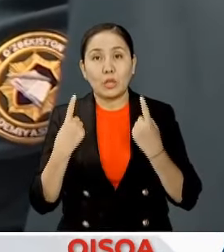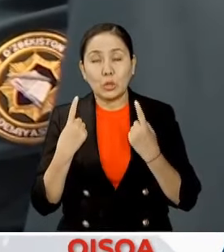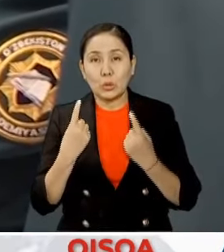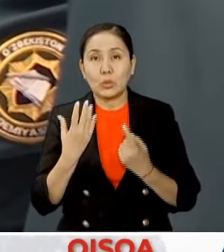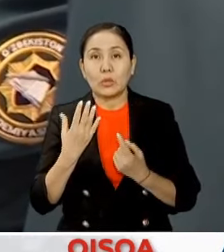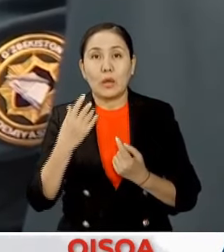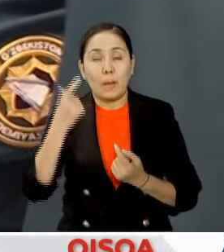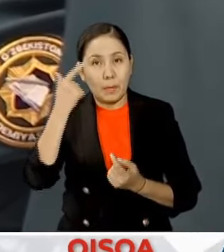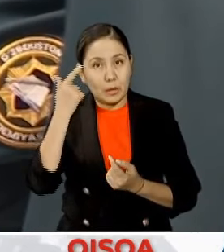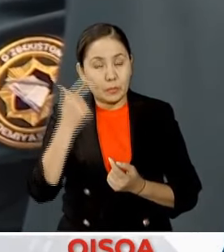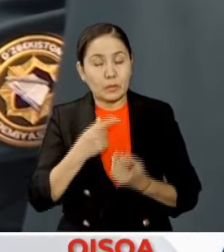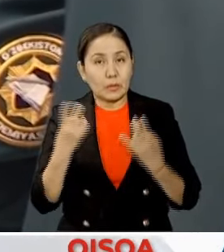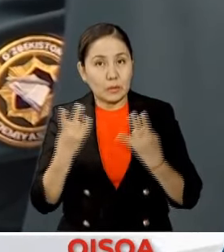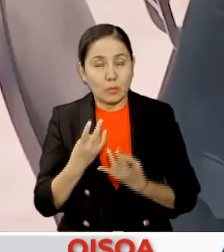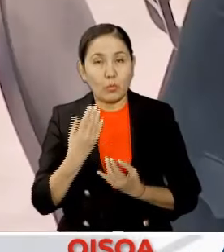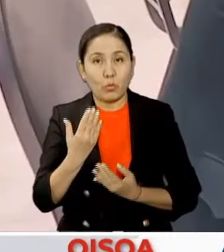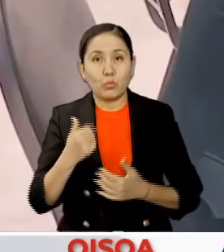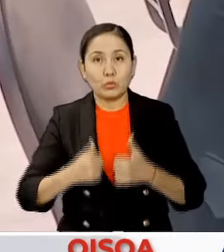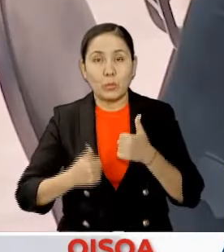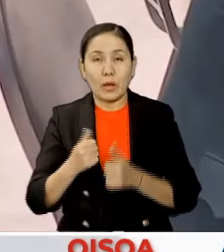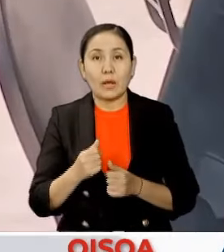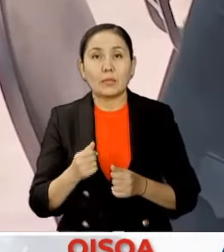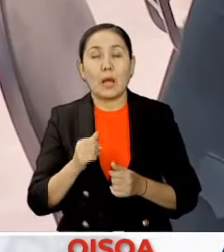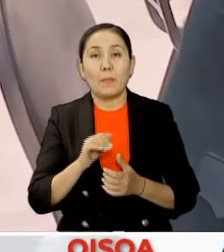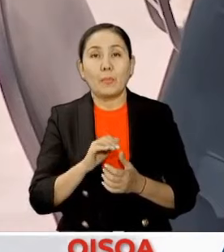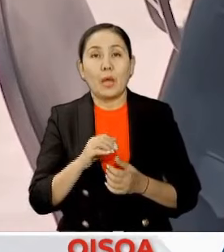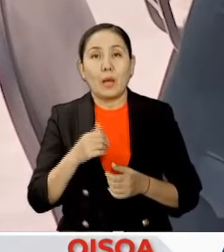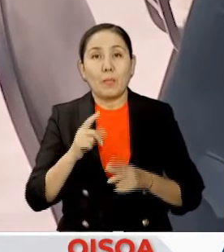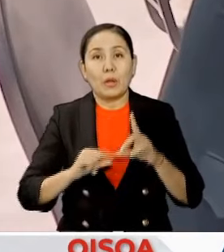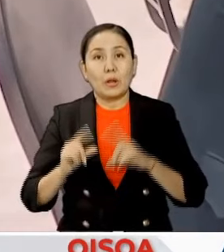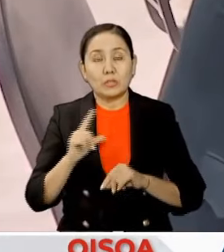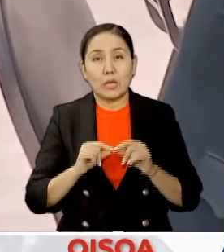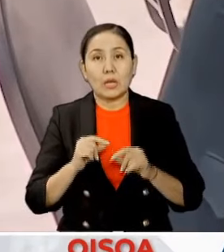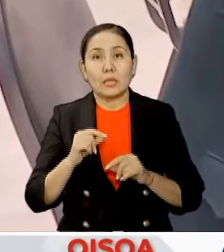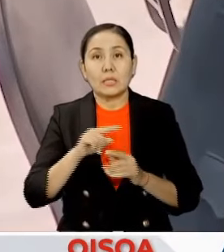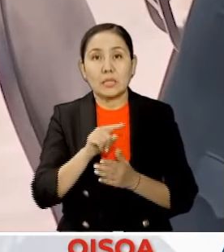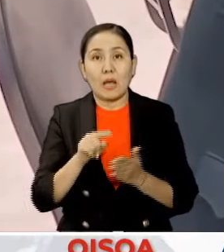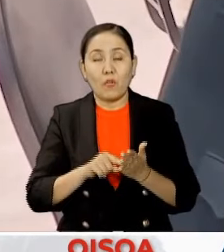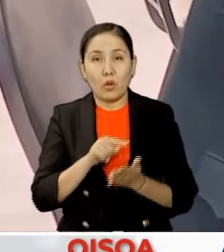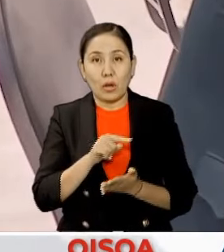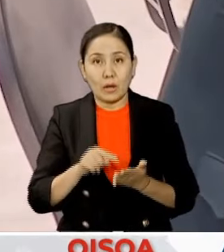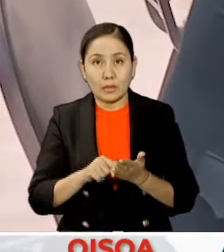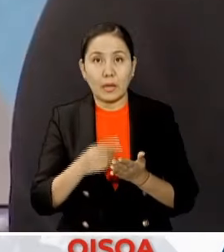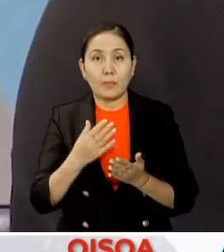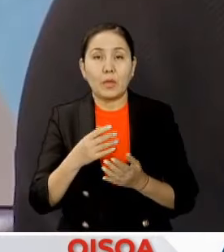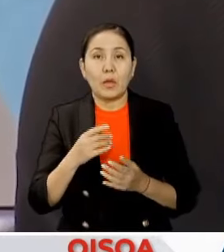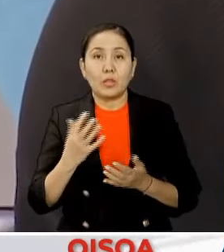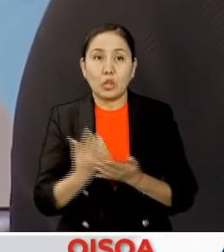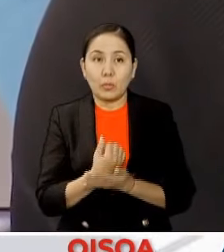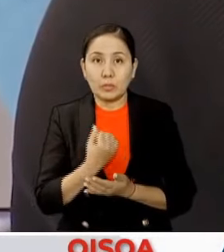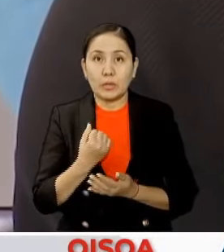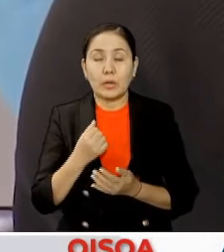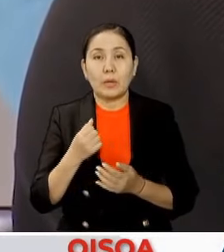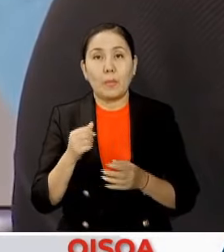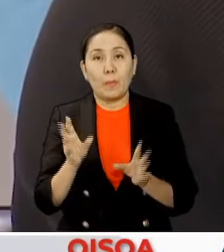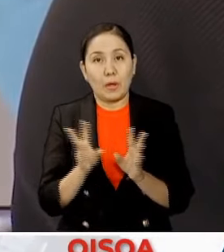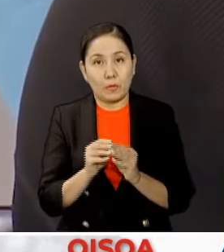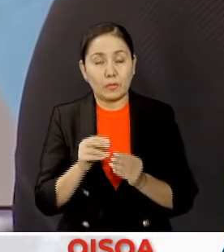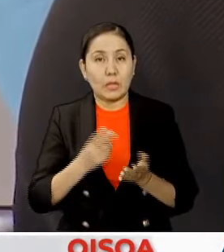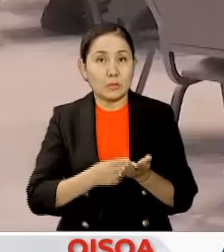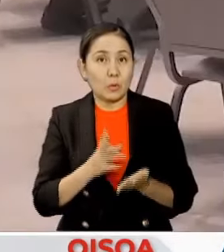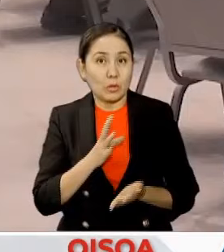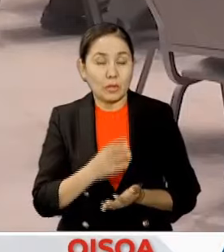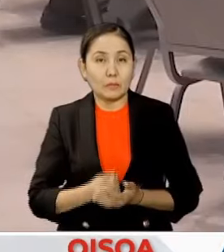ham ega bo'lish kerakligini musobaqada bellashayotganlar Zakovat savollariga topqirlik bilan javob qaytarish barobarida ham